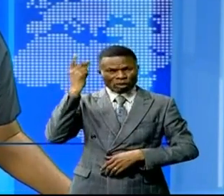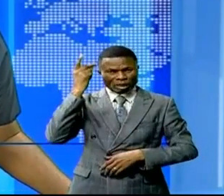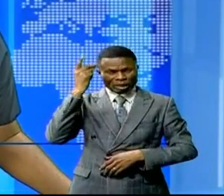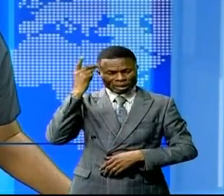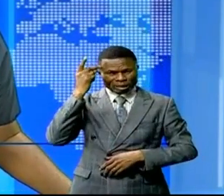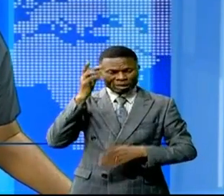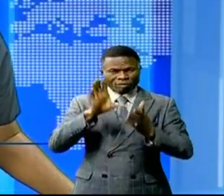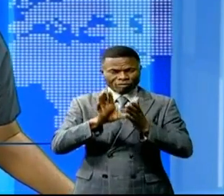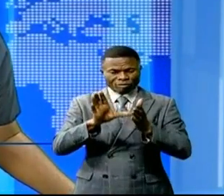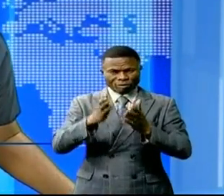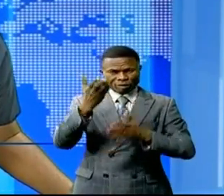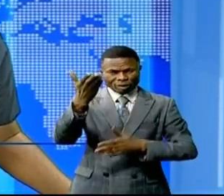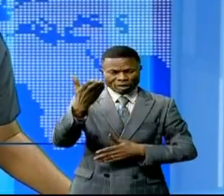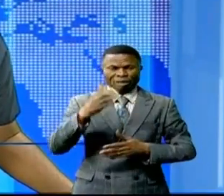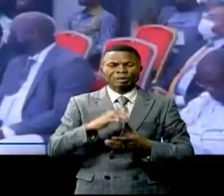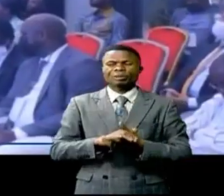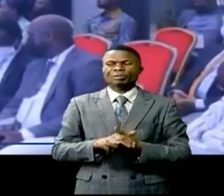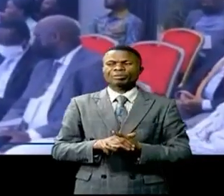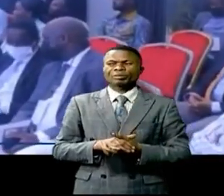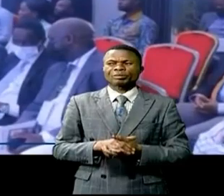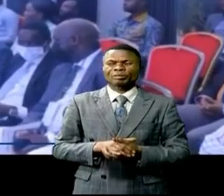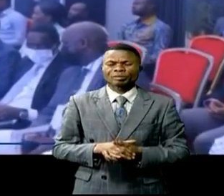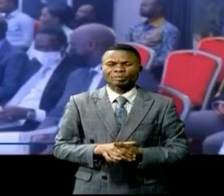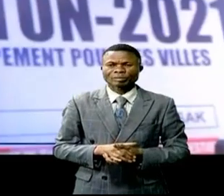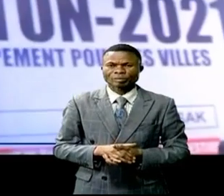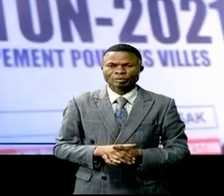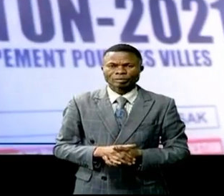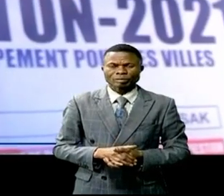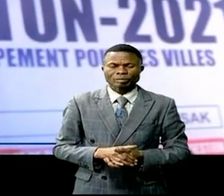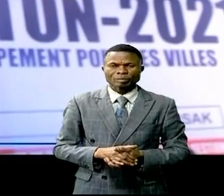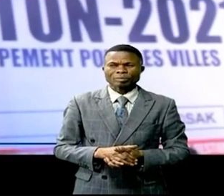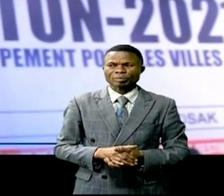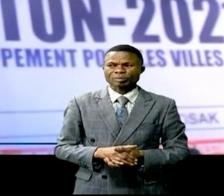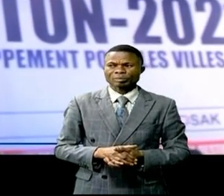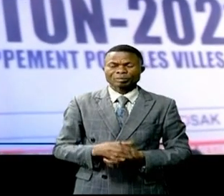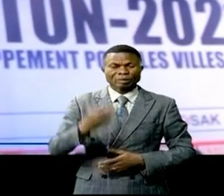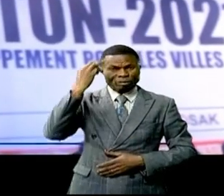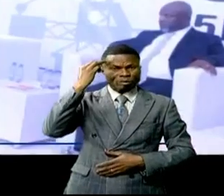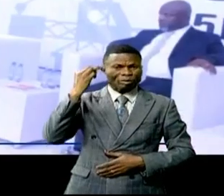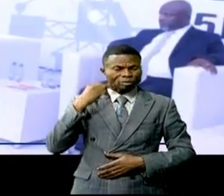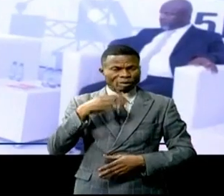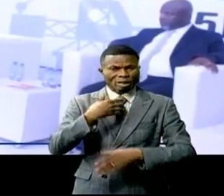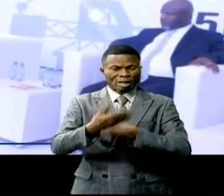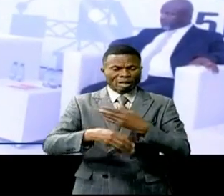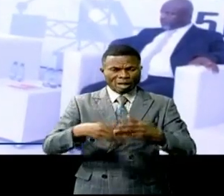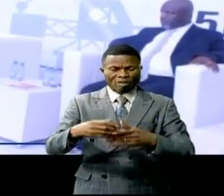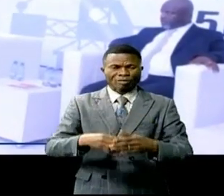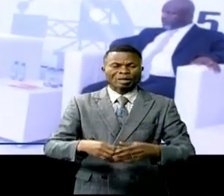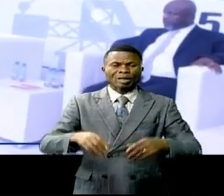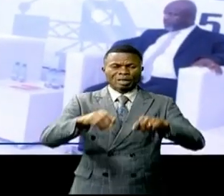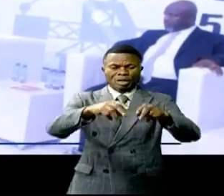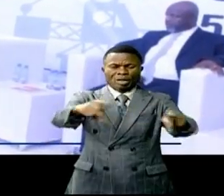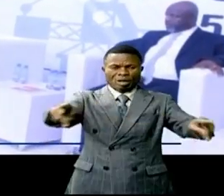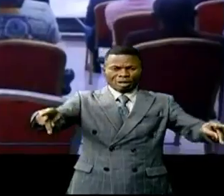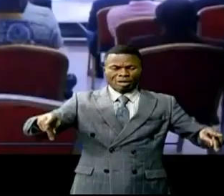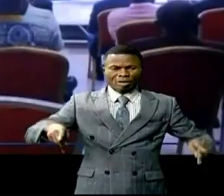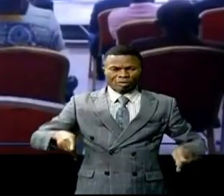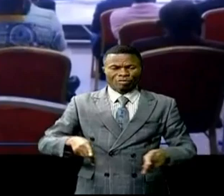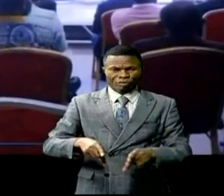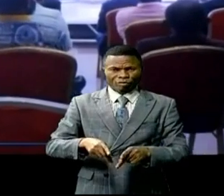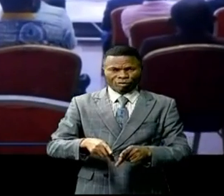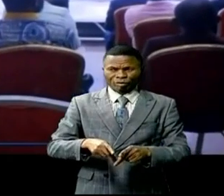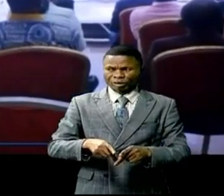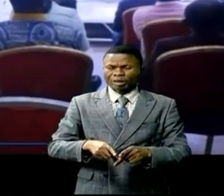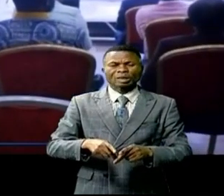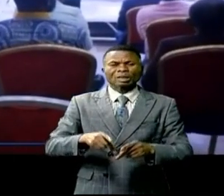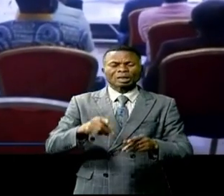Nadine Yangou nous en parle. Salon Expo Béton, le ministre des Affaires foncières, Aimé Moulendo Sakombi, a